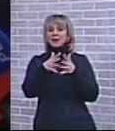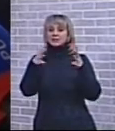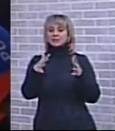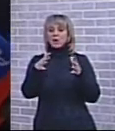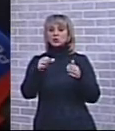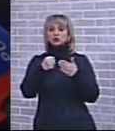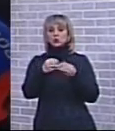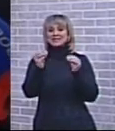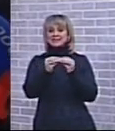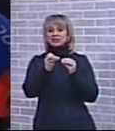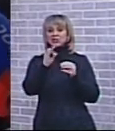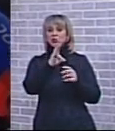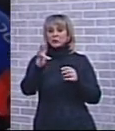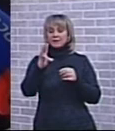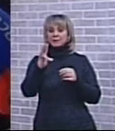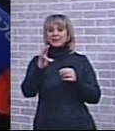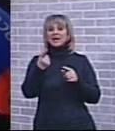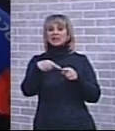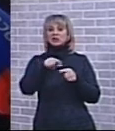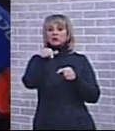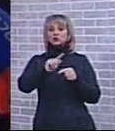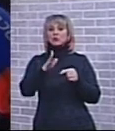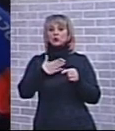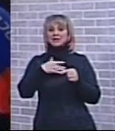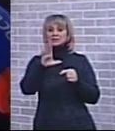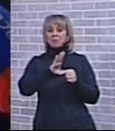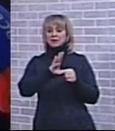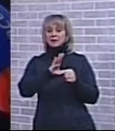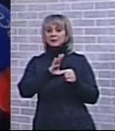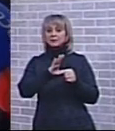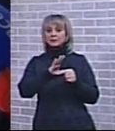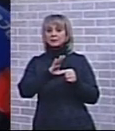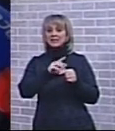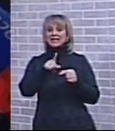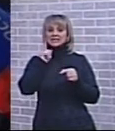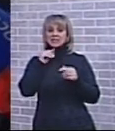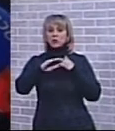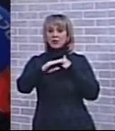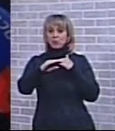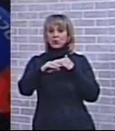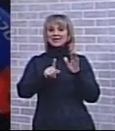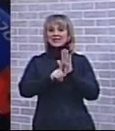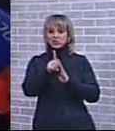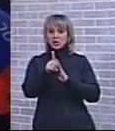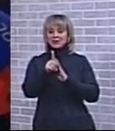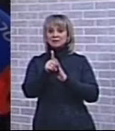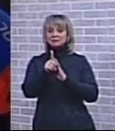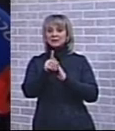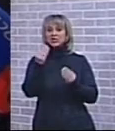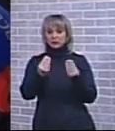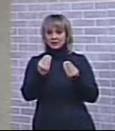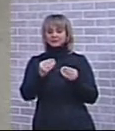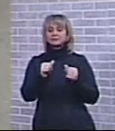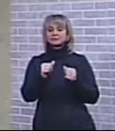максимально до 10 июня, для того, чтобы у нас было зеленое поле к началу